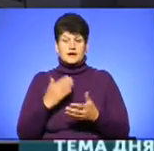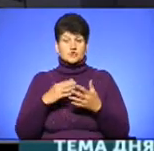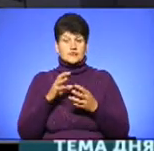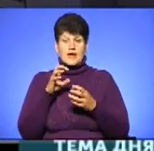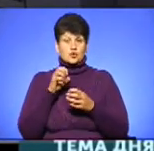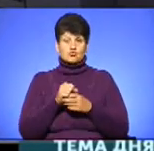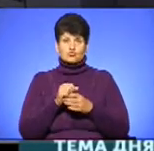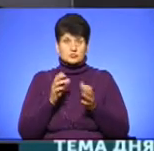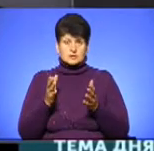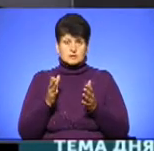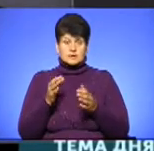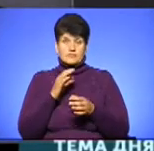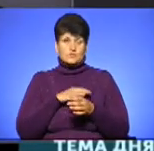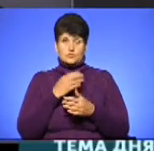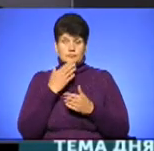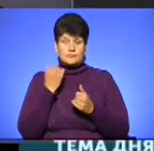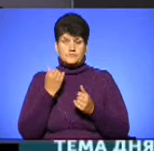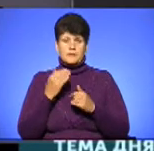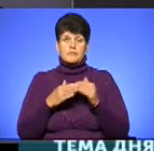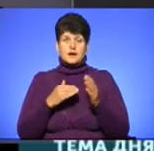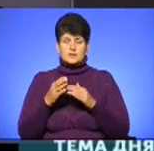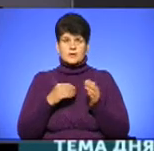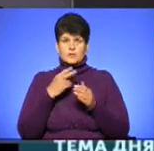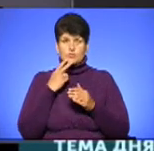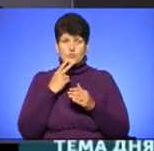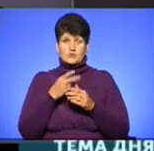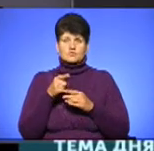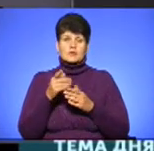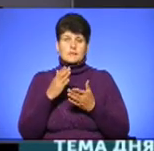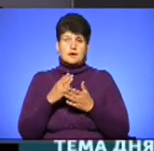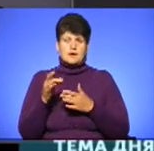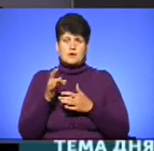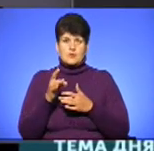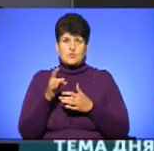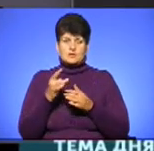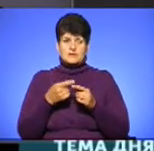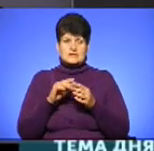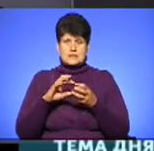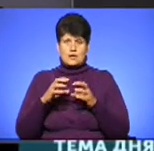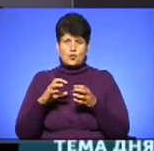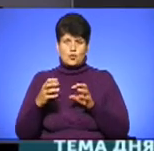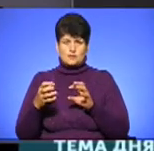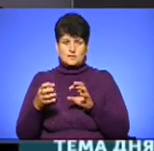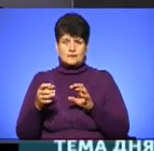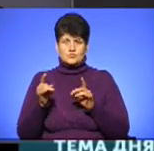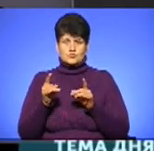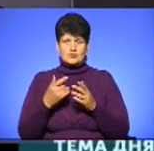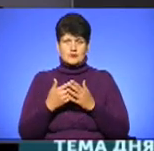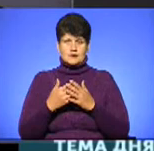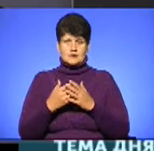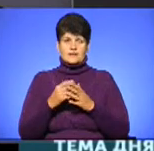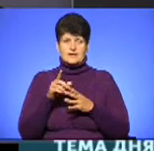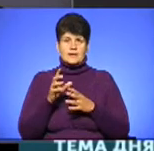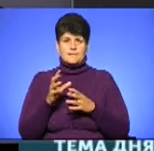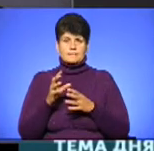ефекту не буде жодного. Це практика показує, що лисиця, вона має такі розміри цих, скажімо, кубиків, що якраз нормально, вона